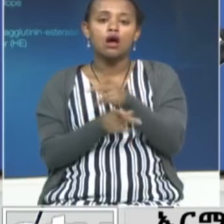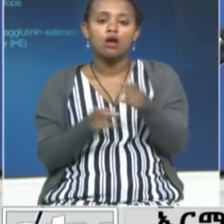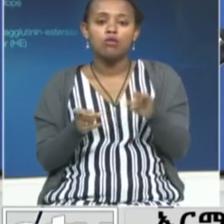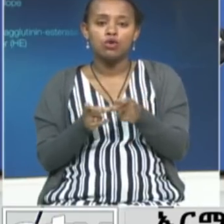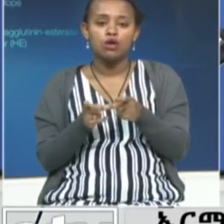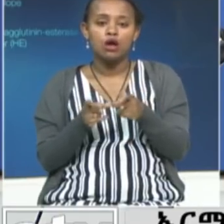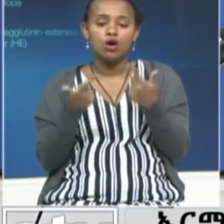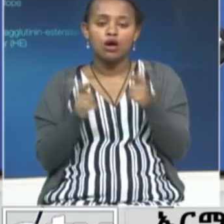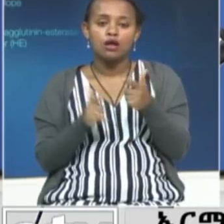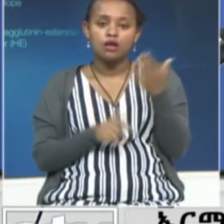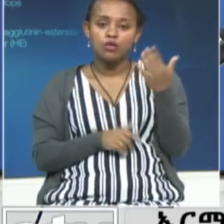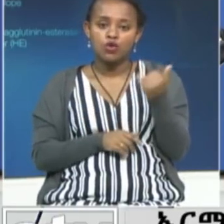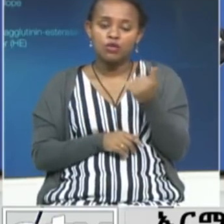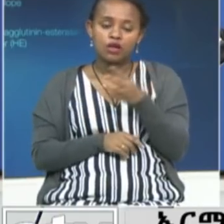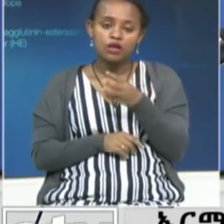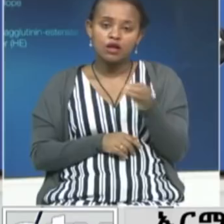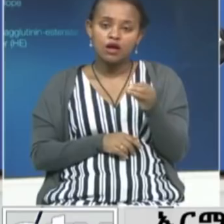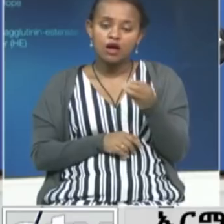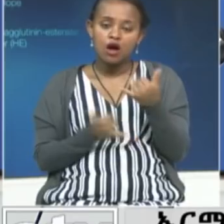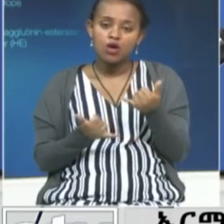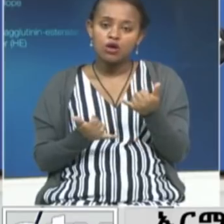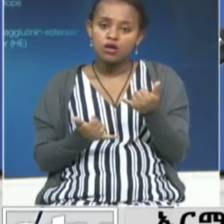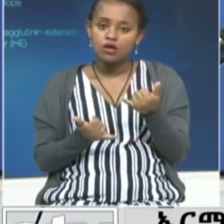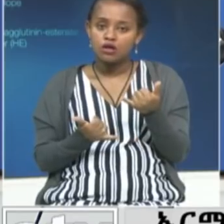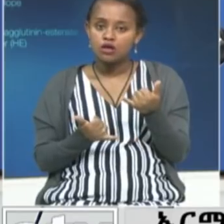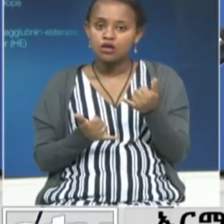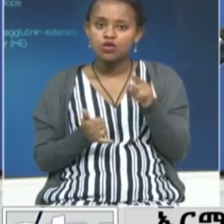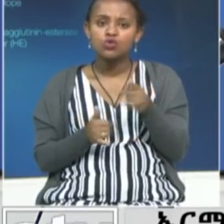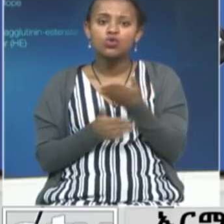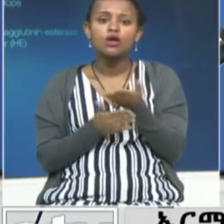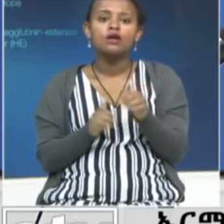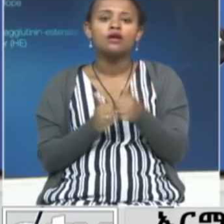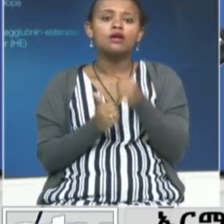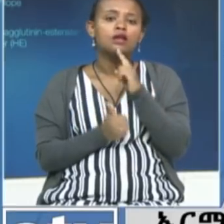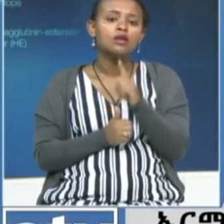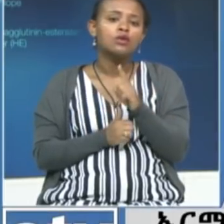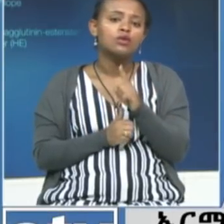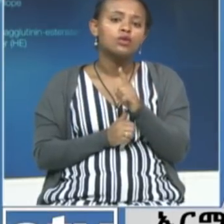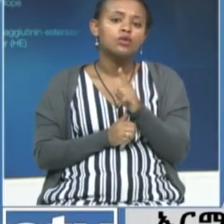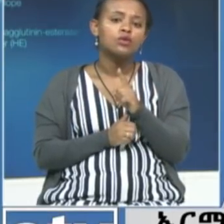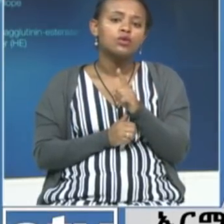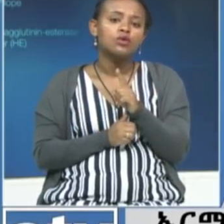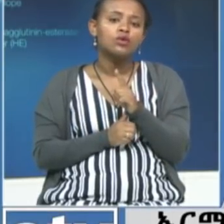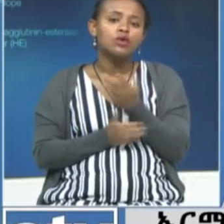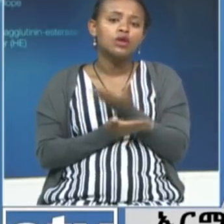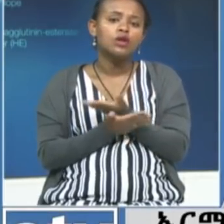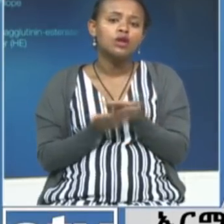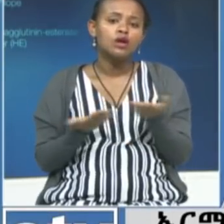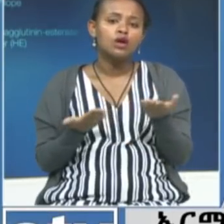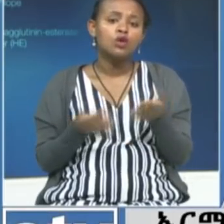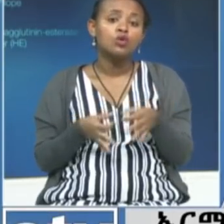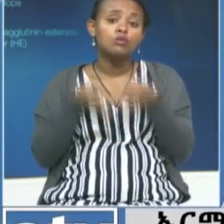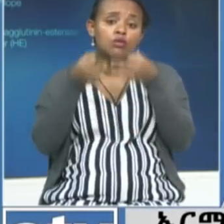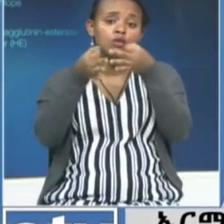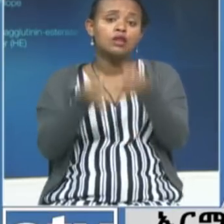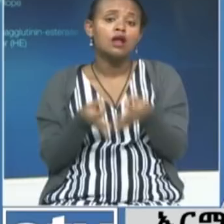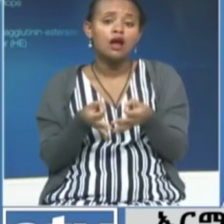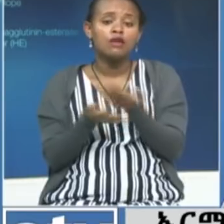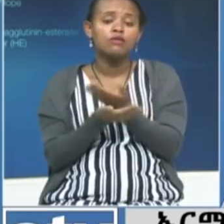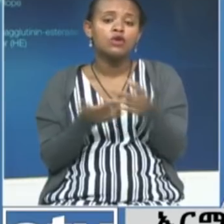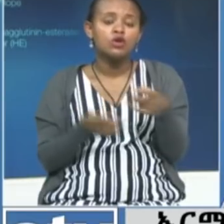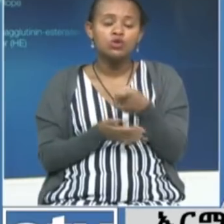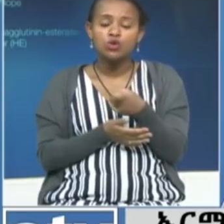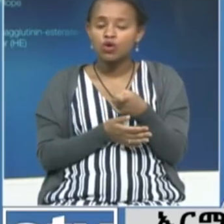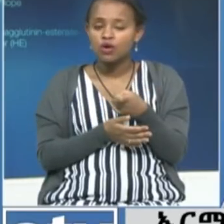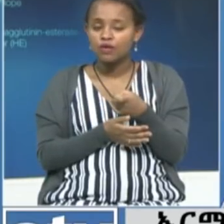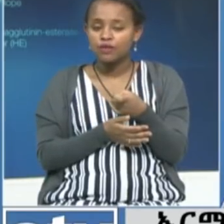ነው። እና አሁን እሱ ነገር እንዴት ይታያል? ማለት ያው ነገሩ የሚተላለፍን ነገር ስለሆነ